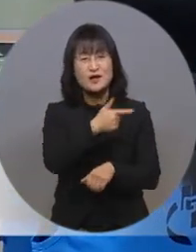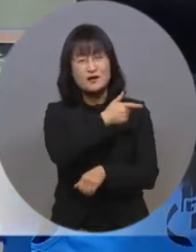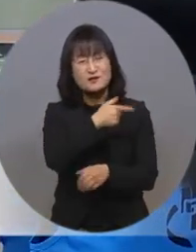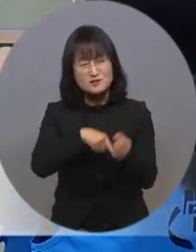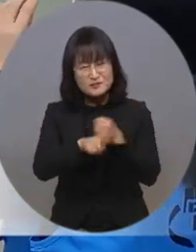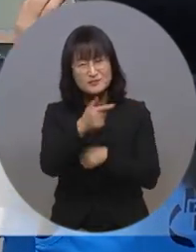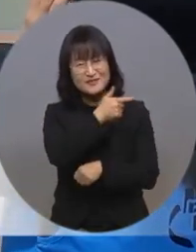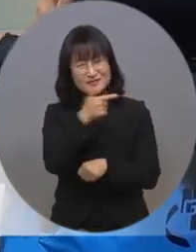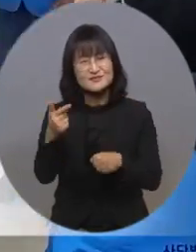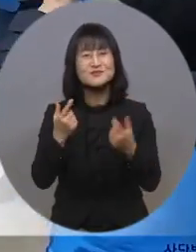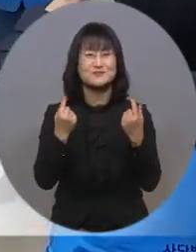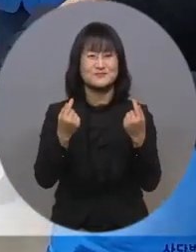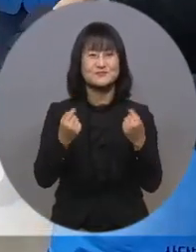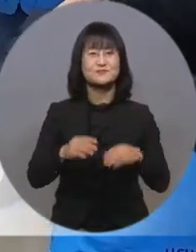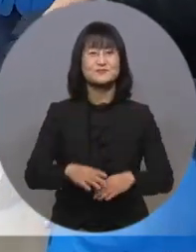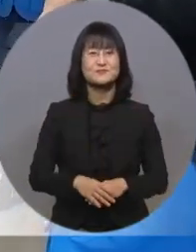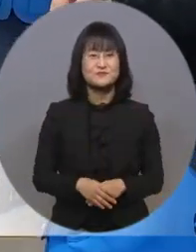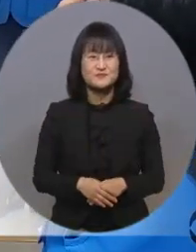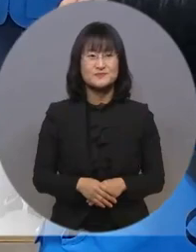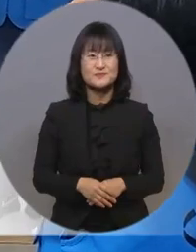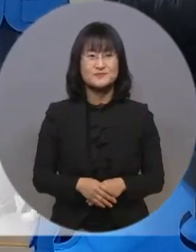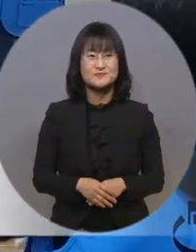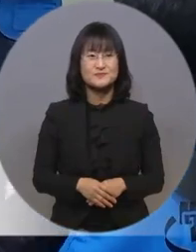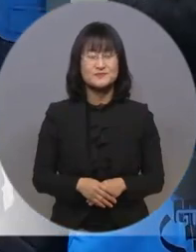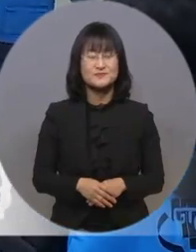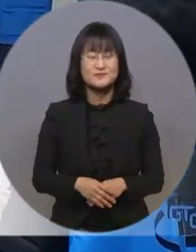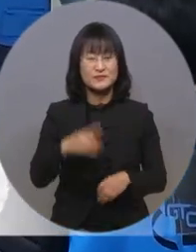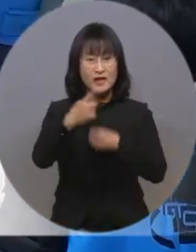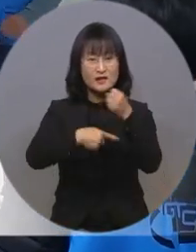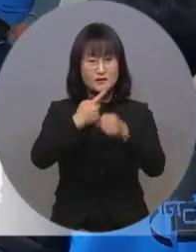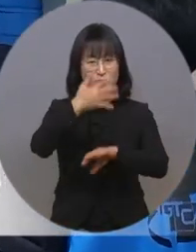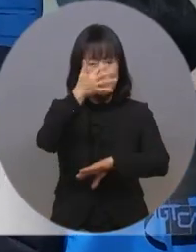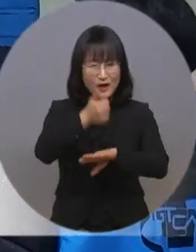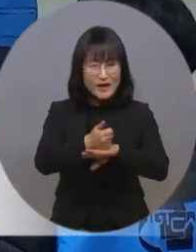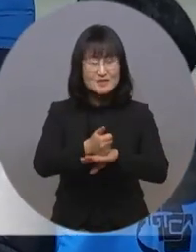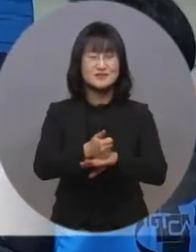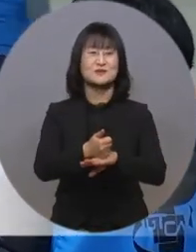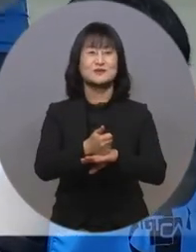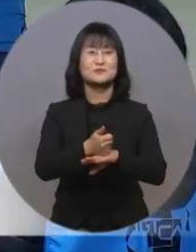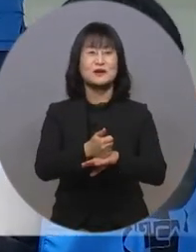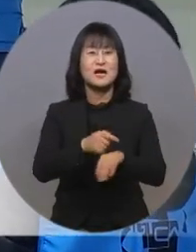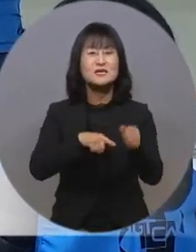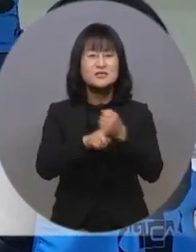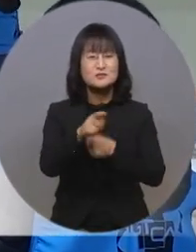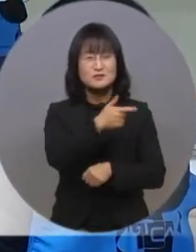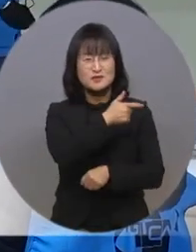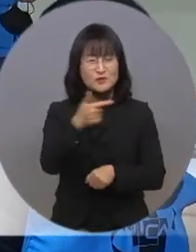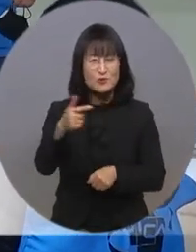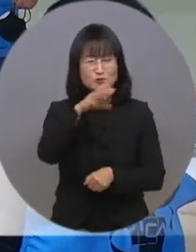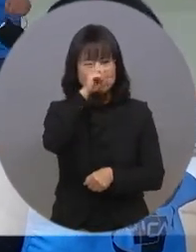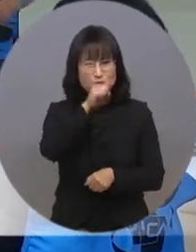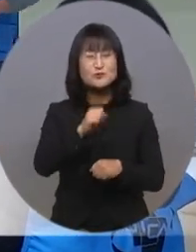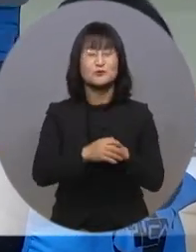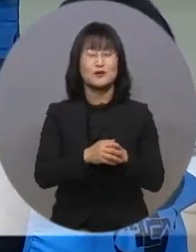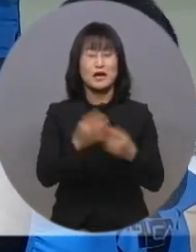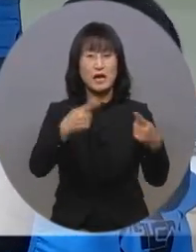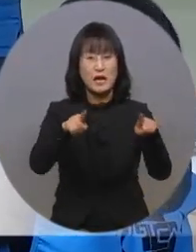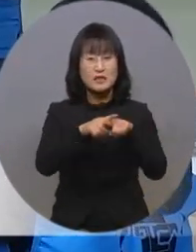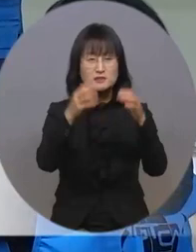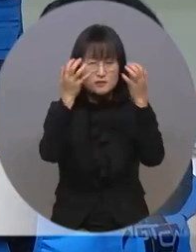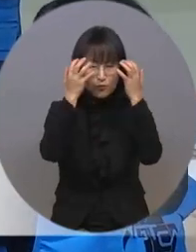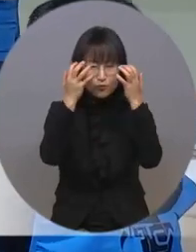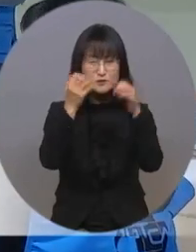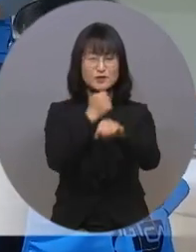가지는 것 같습니다. 연말 이렇게 뜻깊게 보내게 돼서 저 개인적으로 너무 행복합니다. 오늘 같이 고생 많이